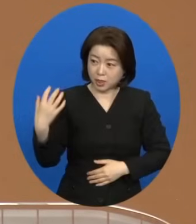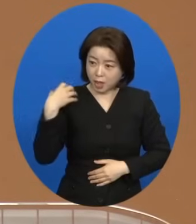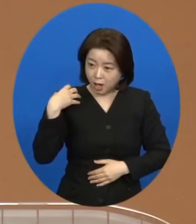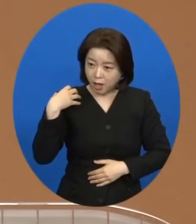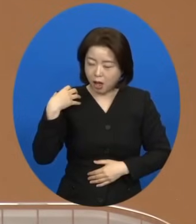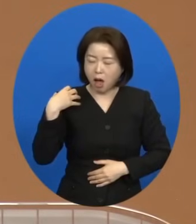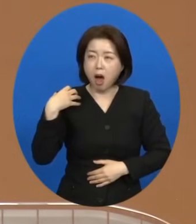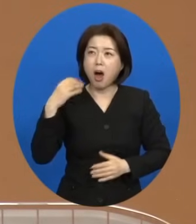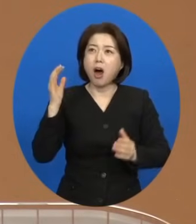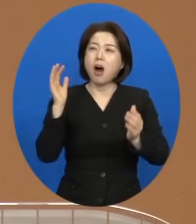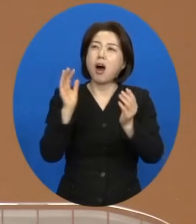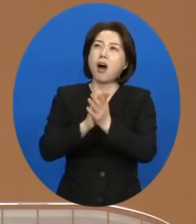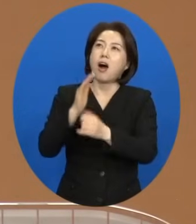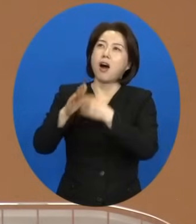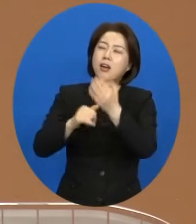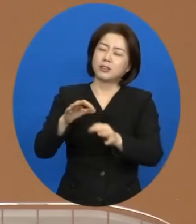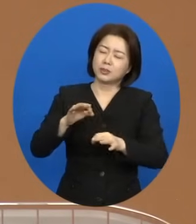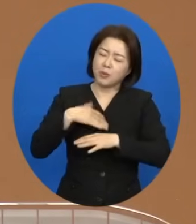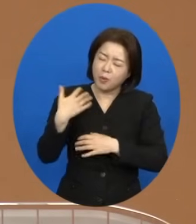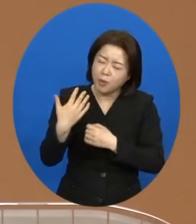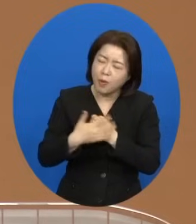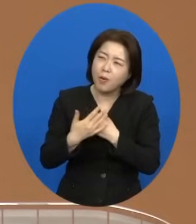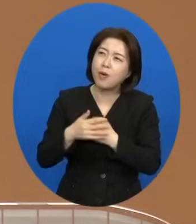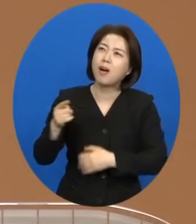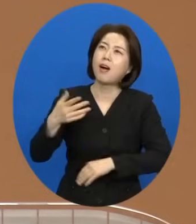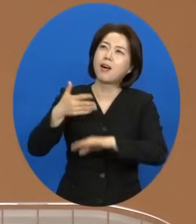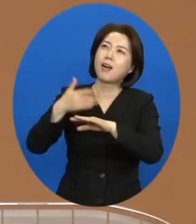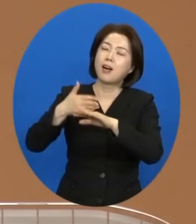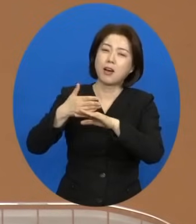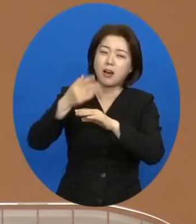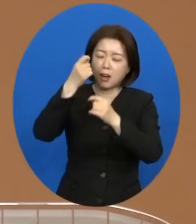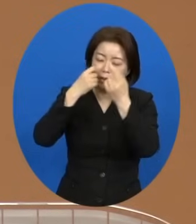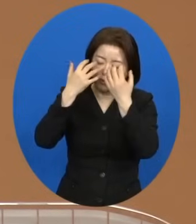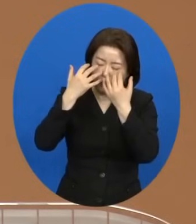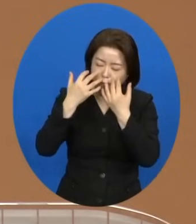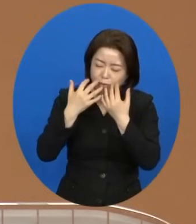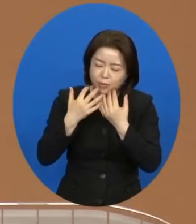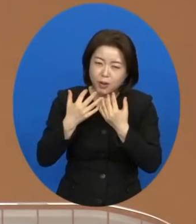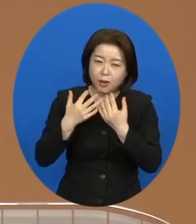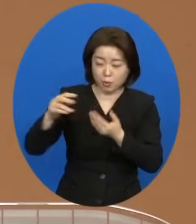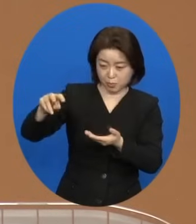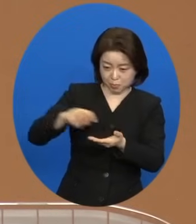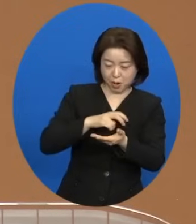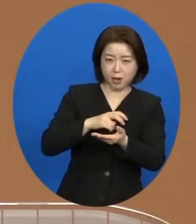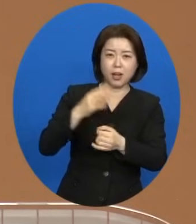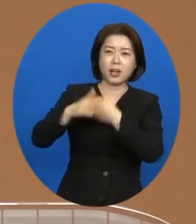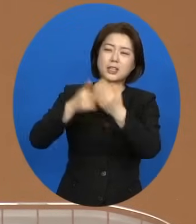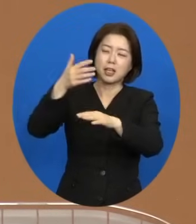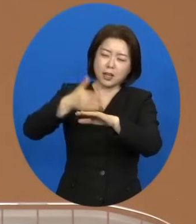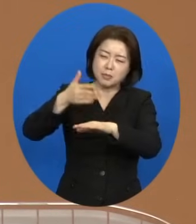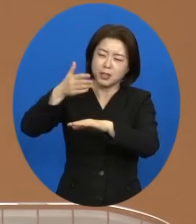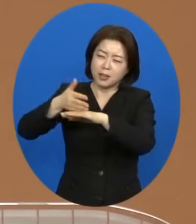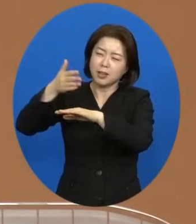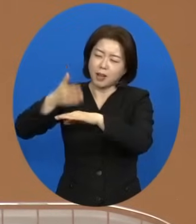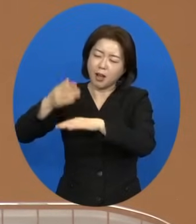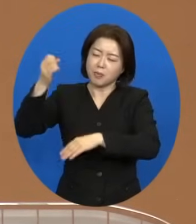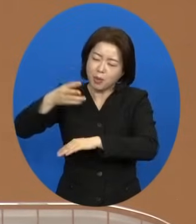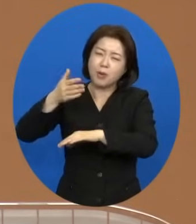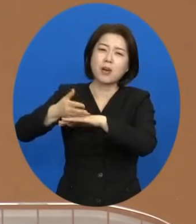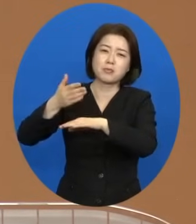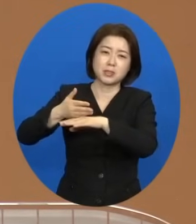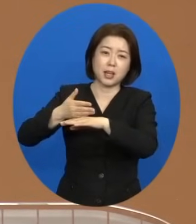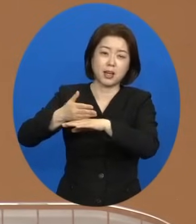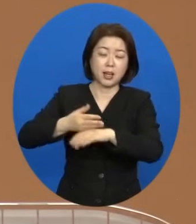하나님의 놀라운 은혜구한 감사하다 이런 이제 얘기를 하신 거예요 하나님께 감사하고 감사하고 또 감사합니다 새로운 사명